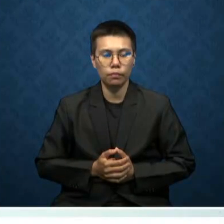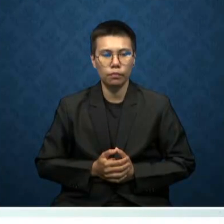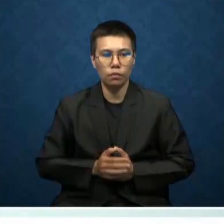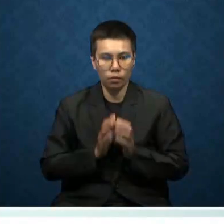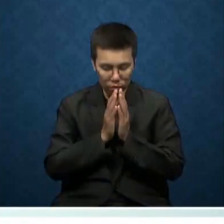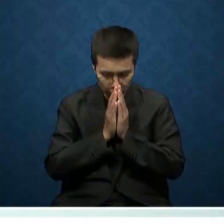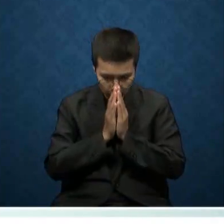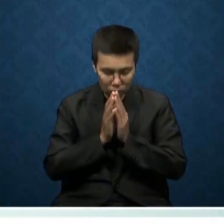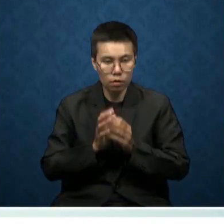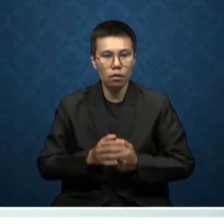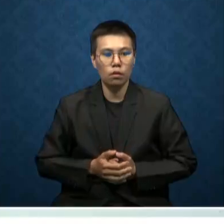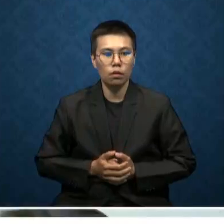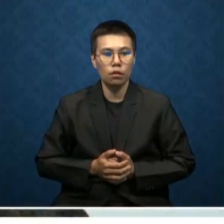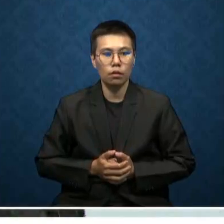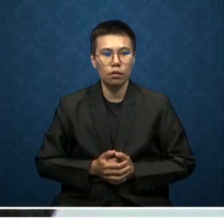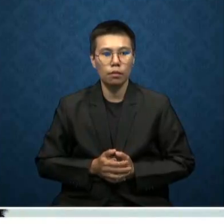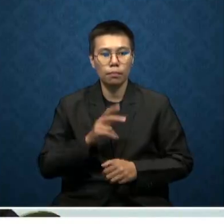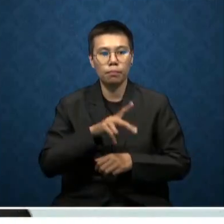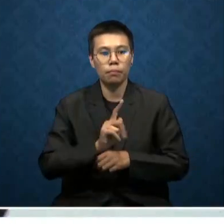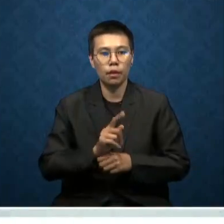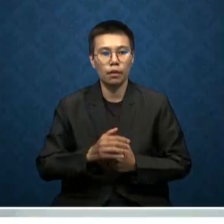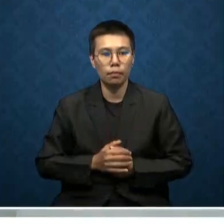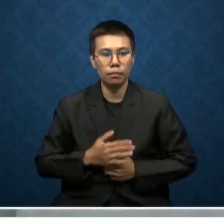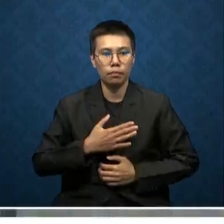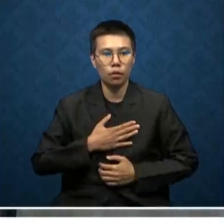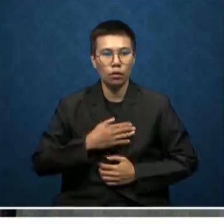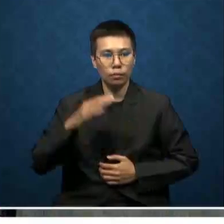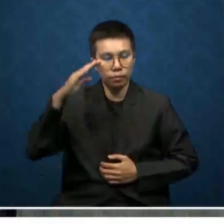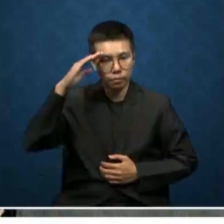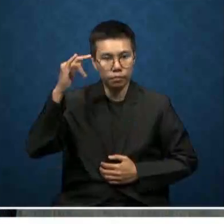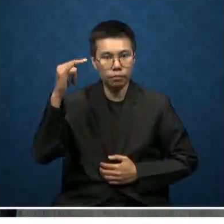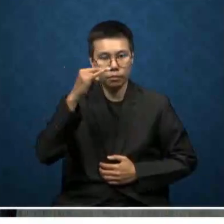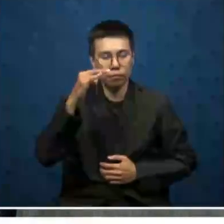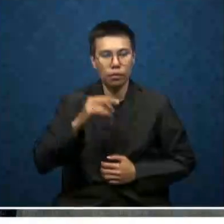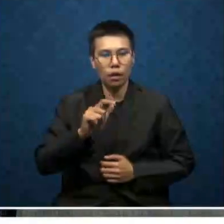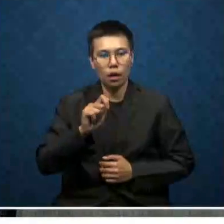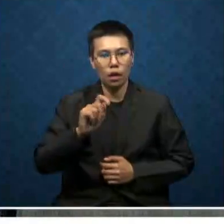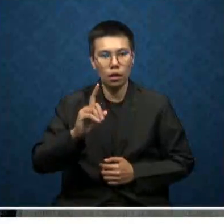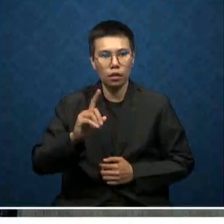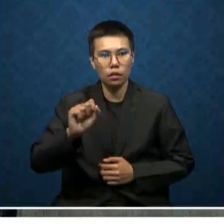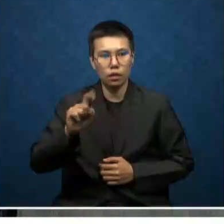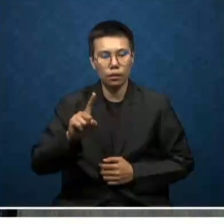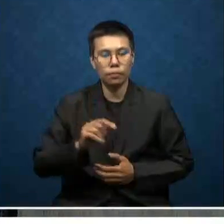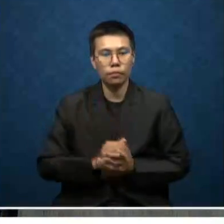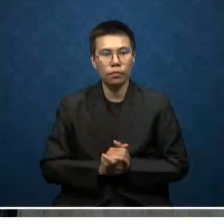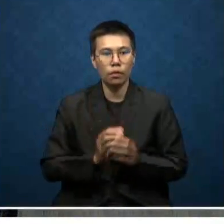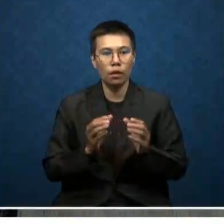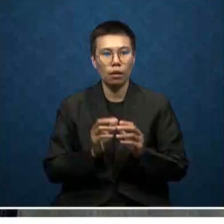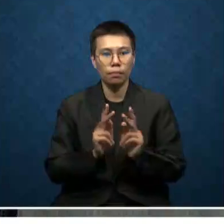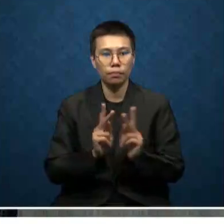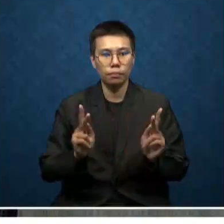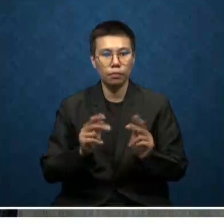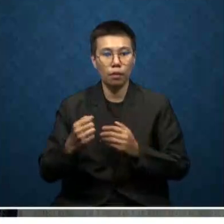กราบเรียนท่านประธานวุฒิสภากระผมพลอาการเอกอธิศากเสนาะกรรมาธิการเอ่อพลัง